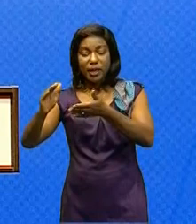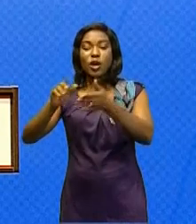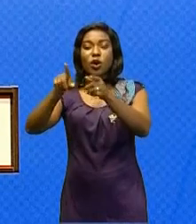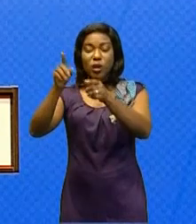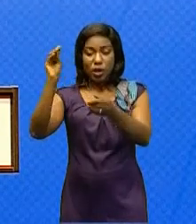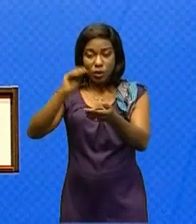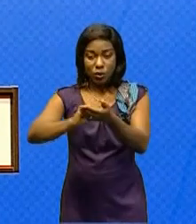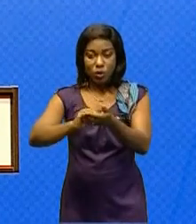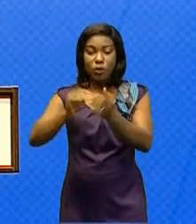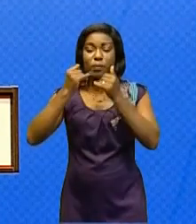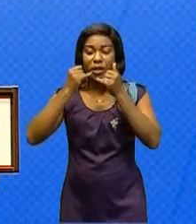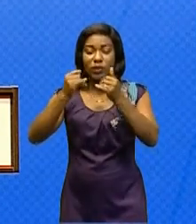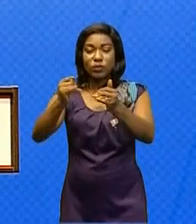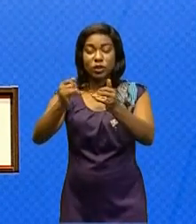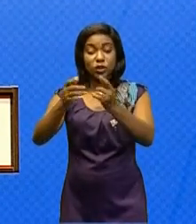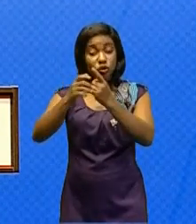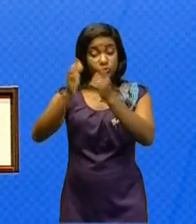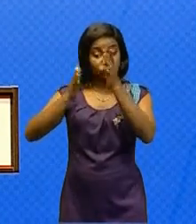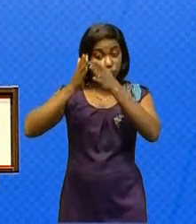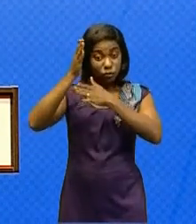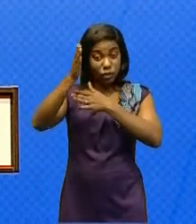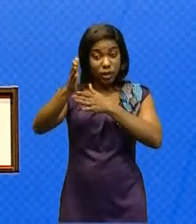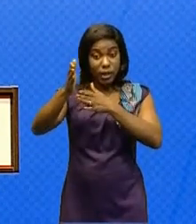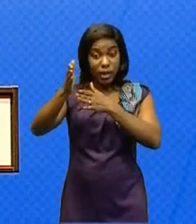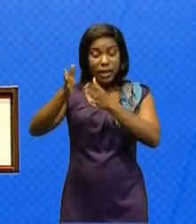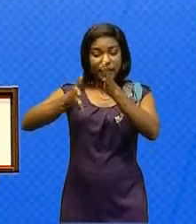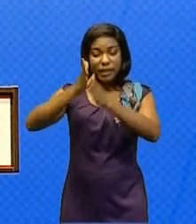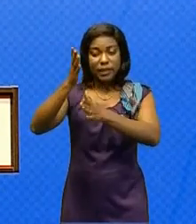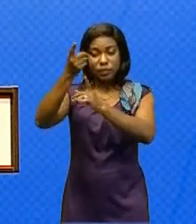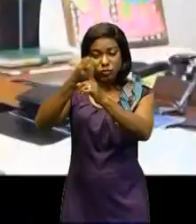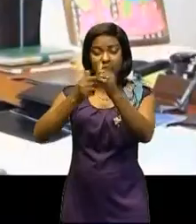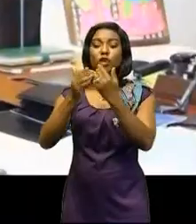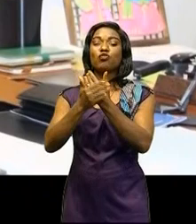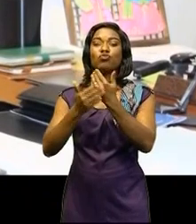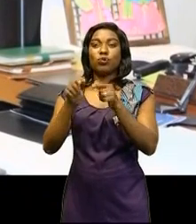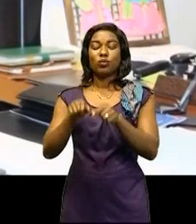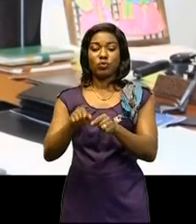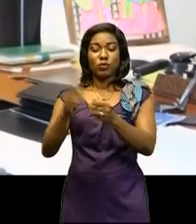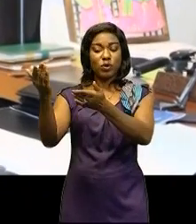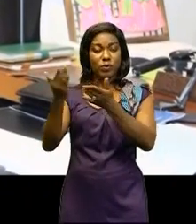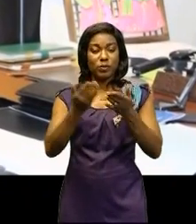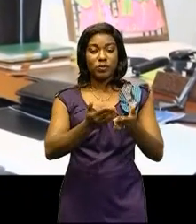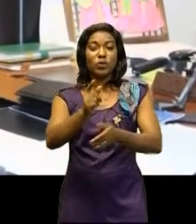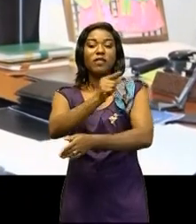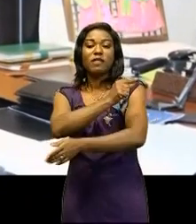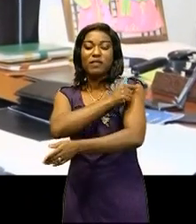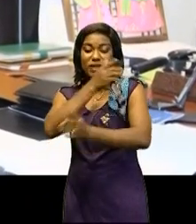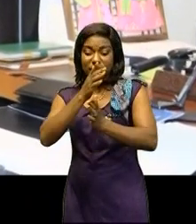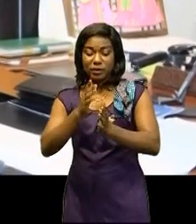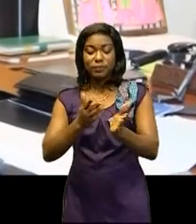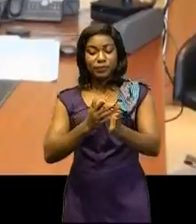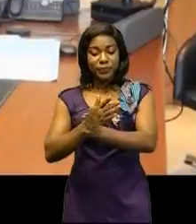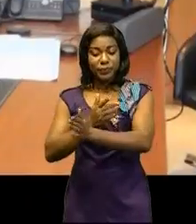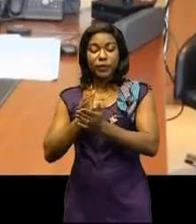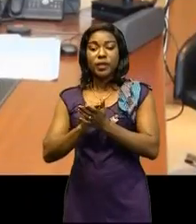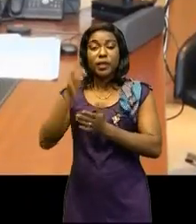interviendra, comme annoncé il y a quelques jours, dès la première quinzaine du mois d'août. Dans un autre chapitre, le